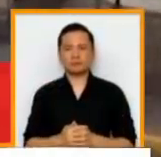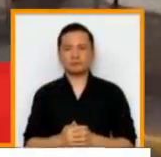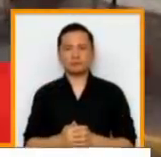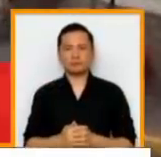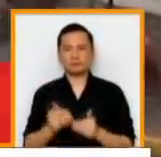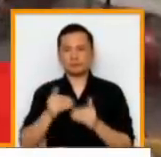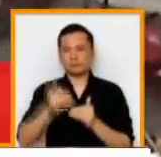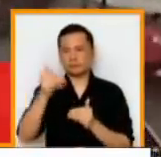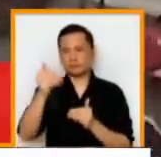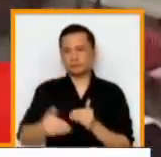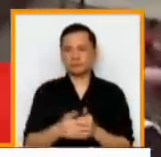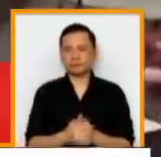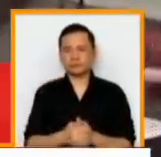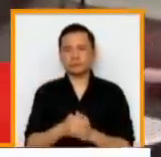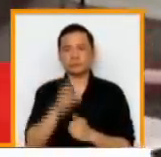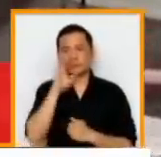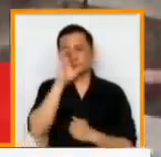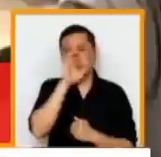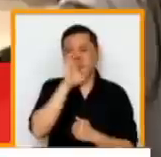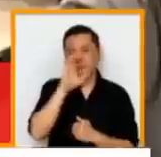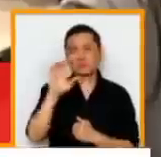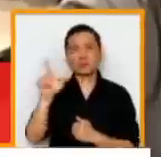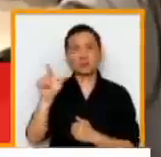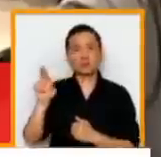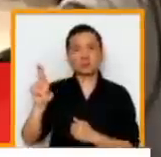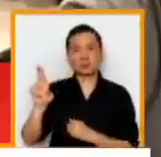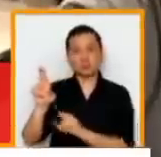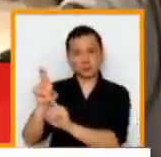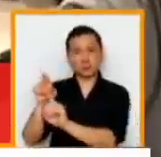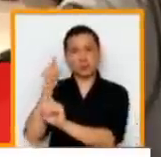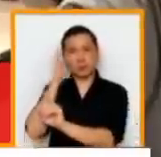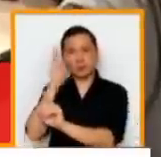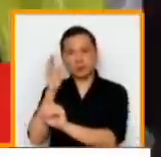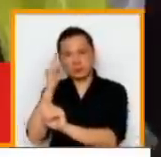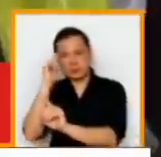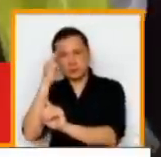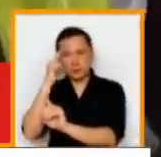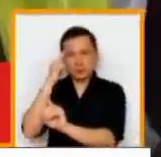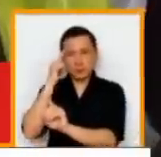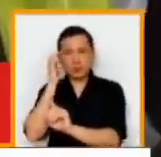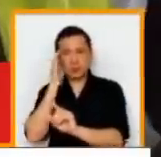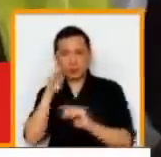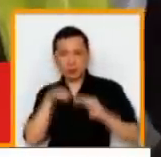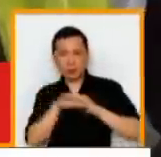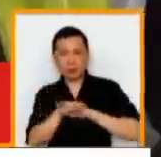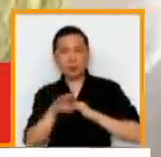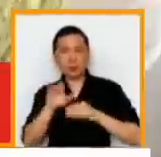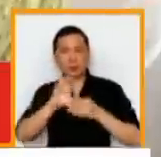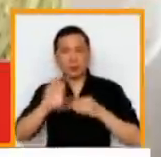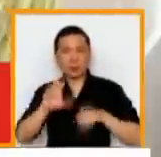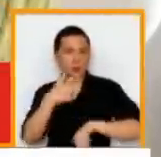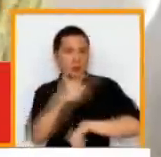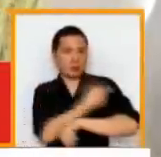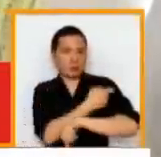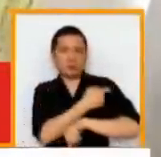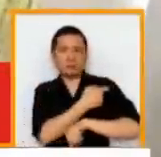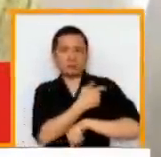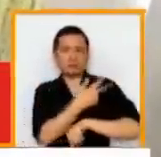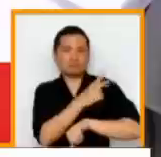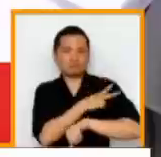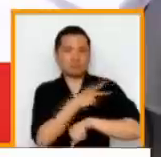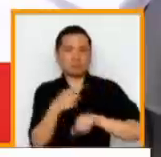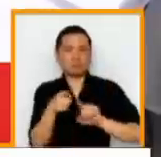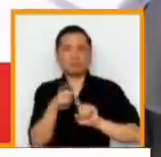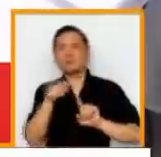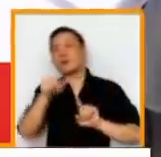Pinag-iisipan naman ng Cebu City LGU ang pagpapapasok sa mga fully vaccinated individual mula sa ibang lugar. Isa sa mga tinitignan